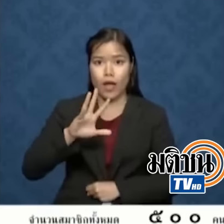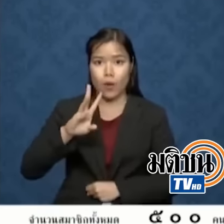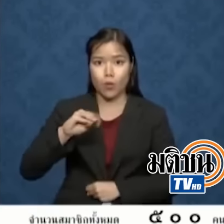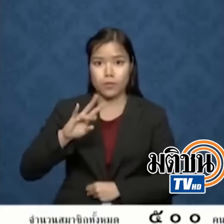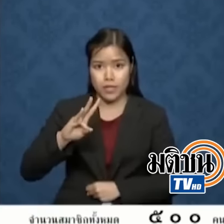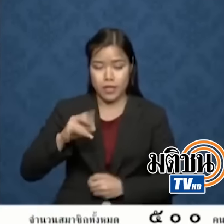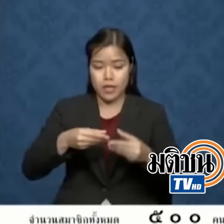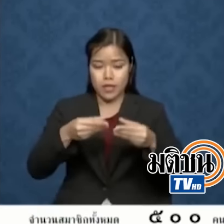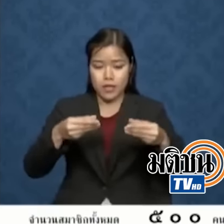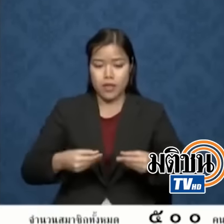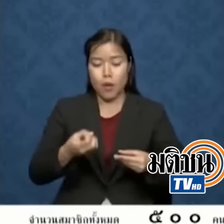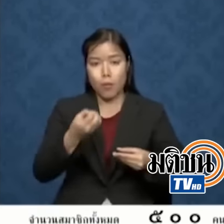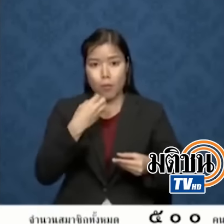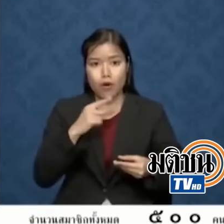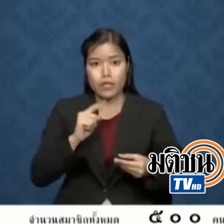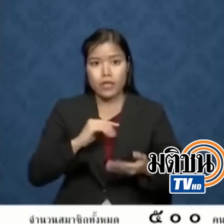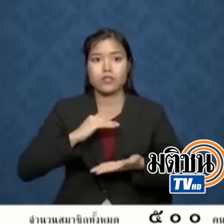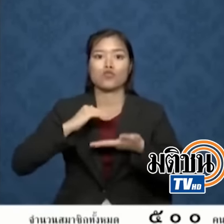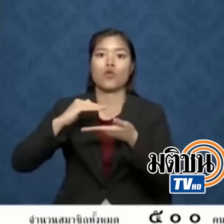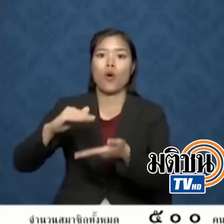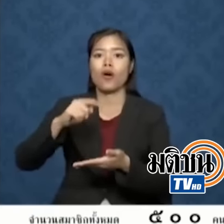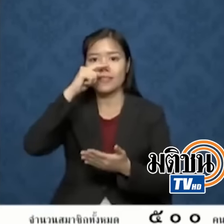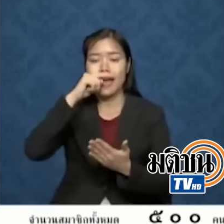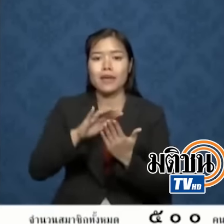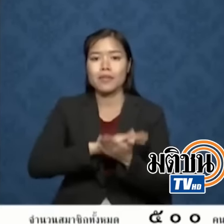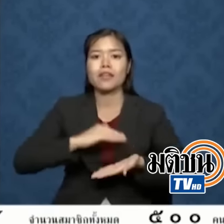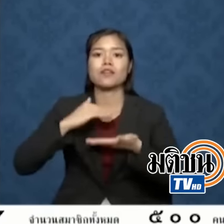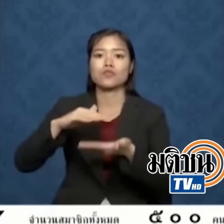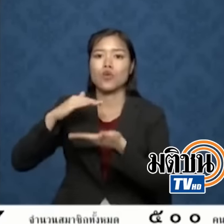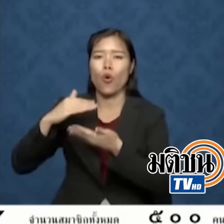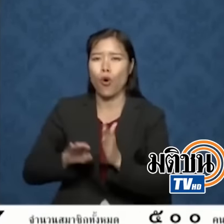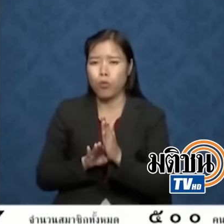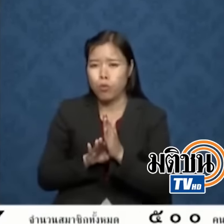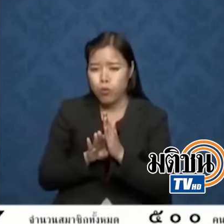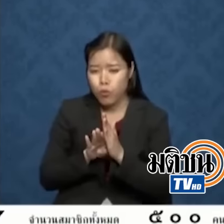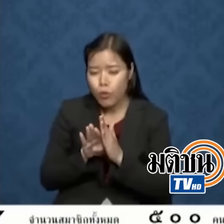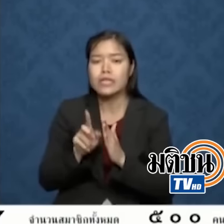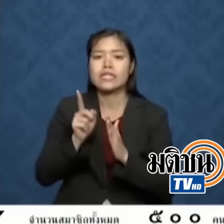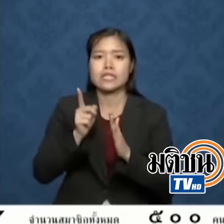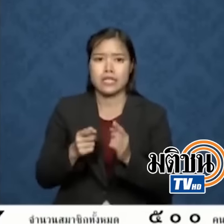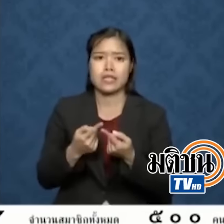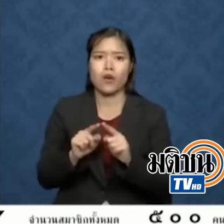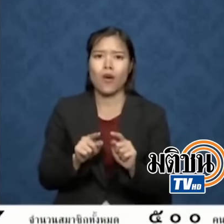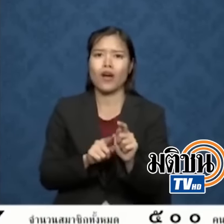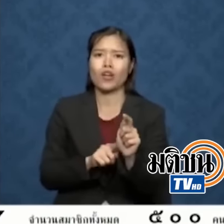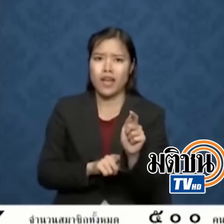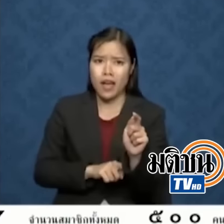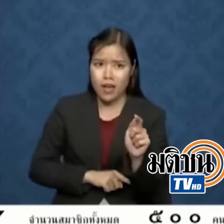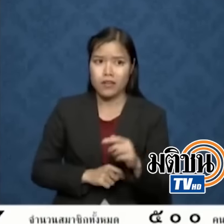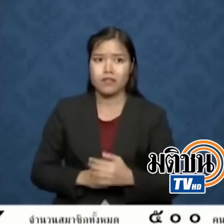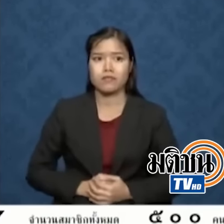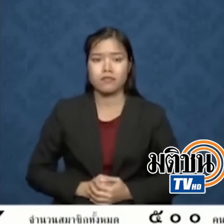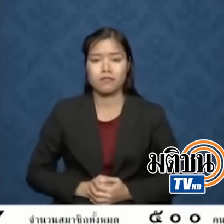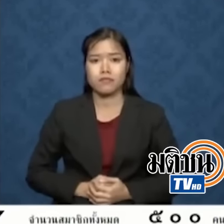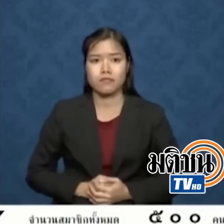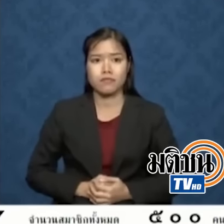ไว้ชัดเจนว่าการส่งออกของไทยฟื้นตัวจริงแต่ฟื้นตัวช้ากว่าหลายประเทศเพื่อนบ้านมีใครบ้างครับผมลองเอาช่วง